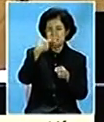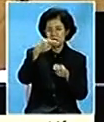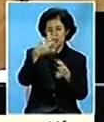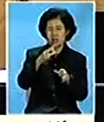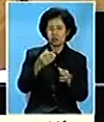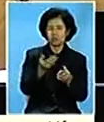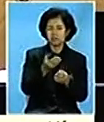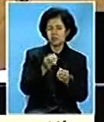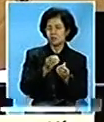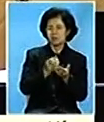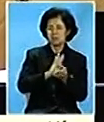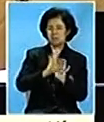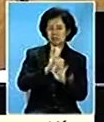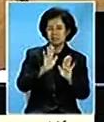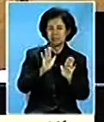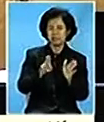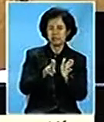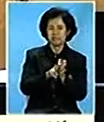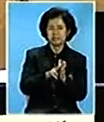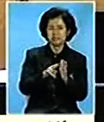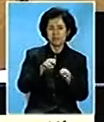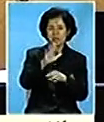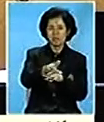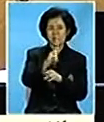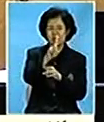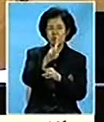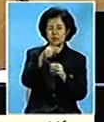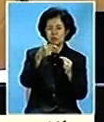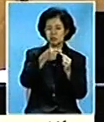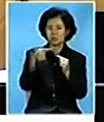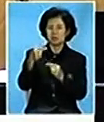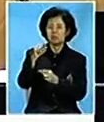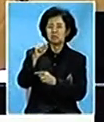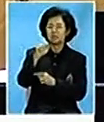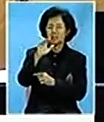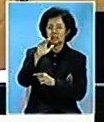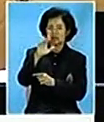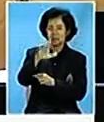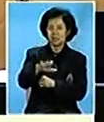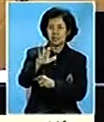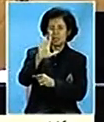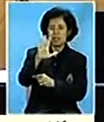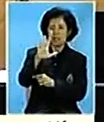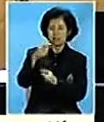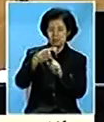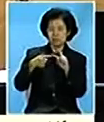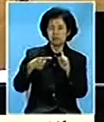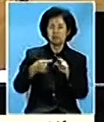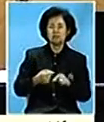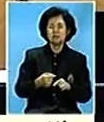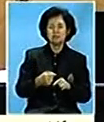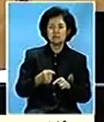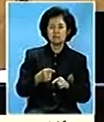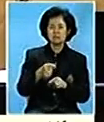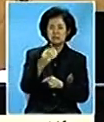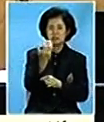นะครับแล้วขอแจ้งว่าตั้งแต่บ่ายโมงเป็นต้นไปนะครับจนถึง17:30นะฮะทางสถาน สถานีโทรทั